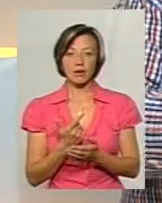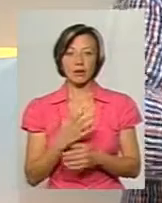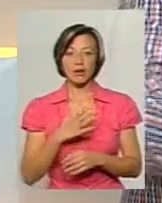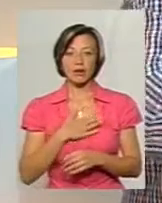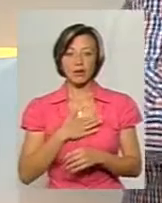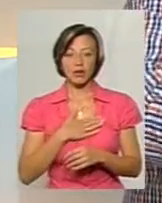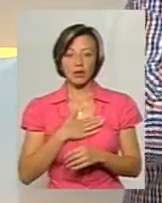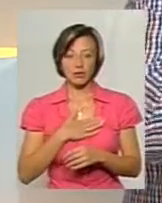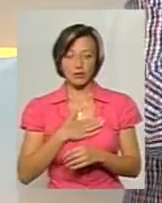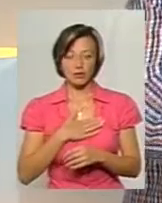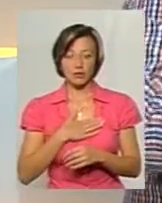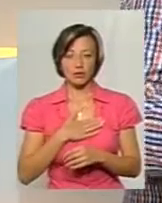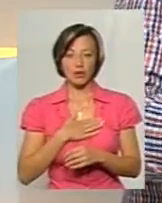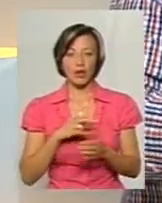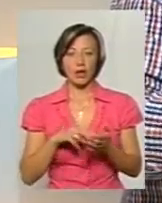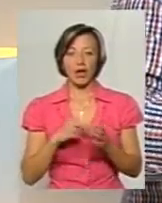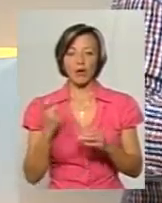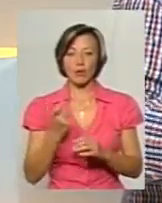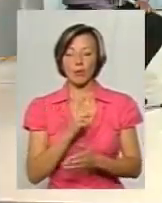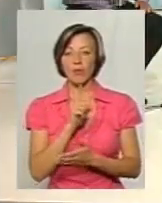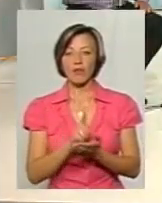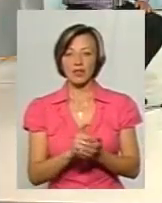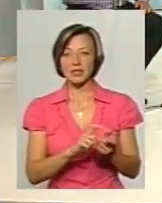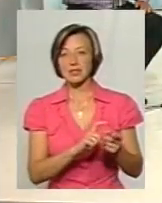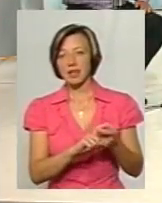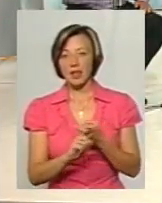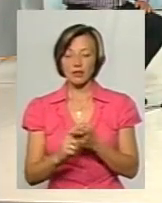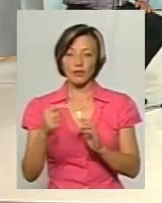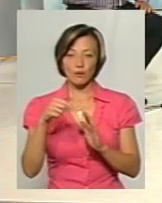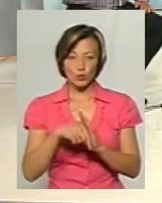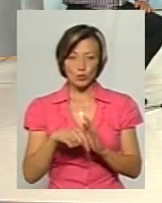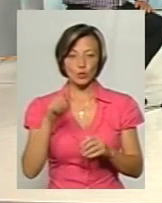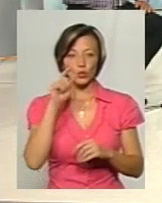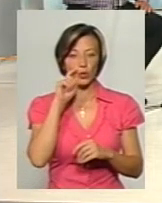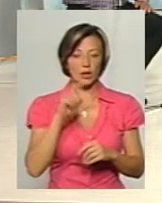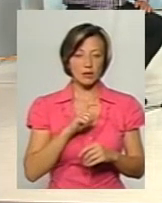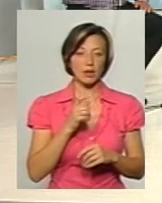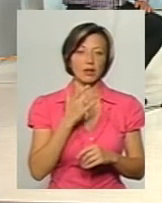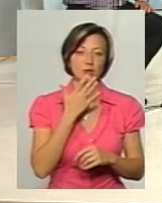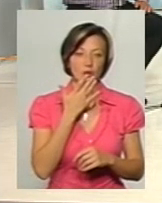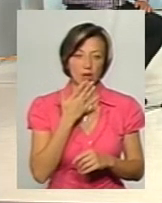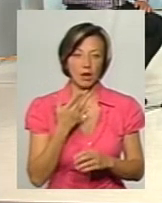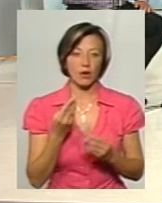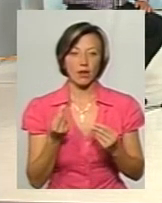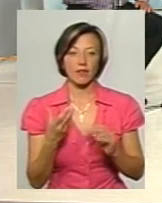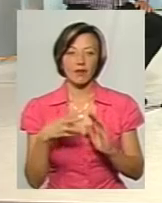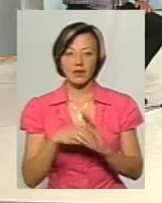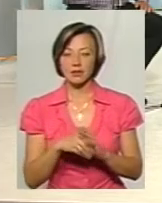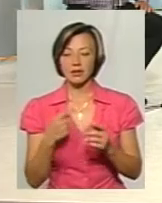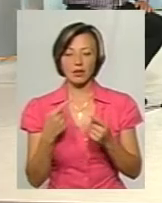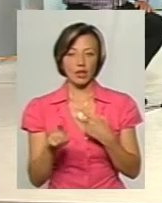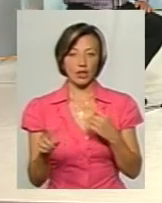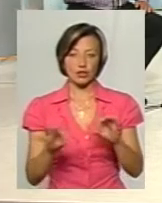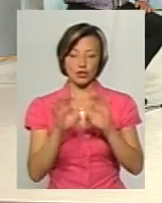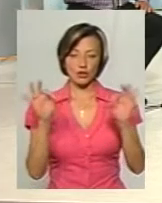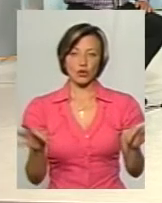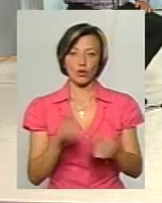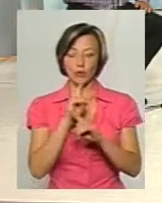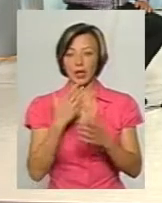нашої економіки повинно залежати від внутрішнього українського національного інвестора, інакше нічого не буде.